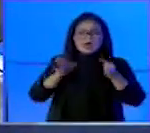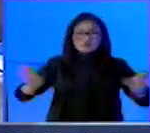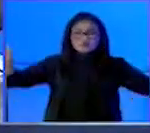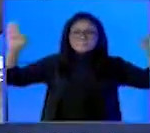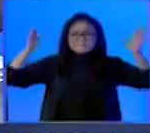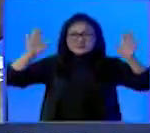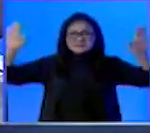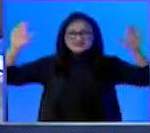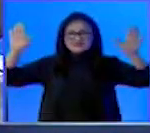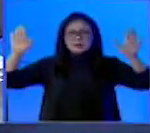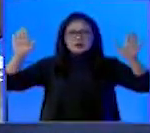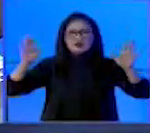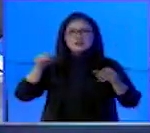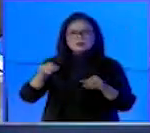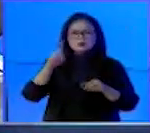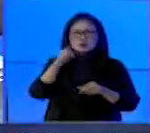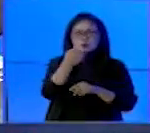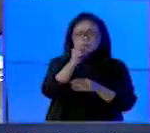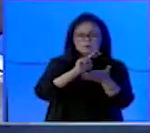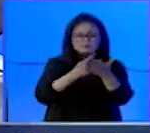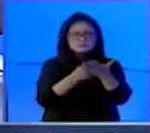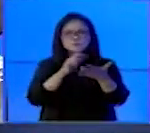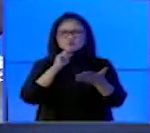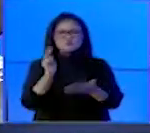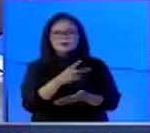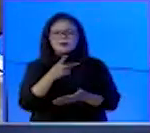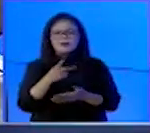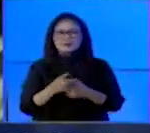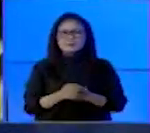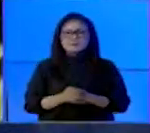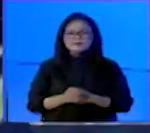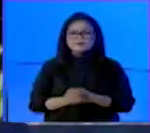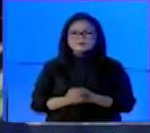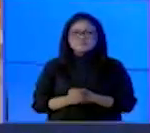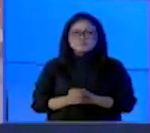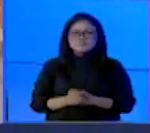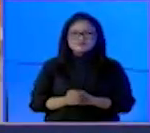ormas ini juga mencetak uang rupiah versi mereka sendiri.